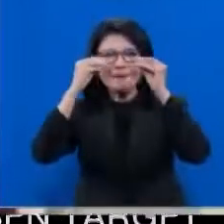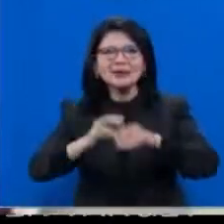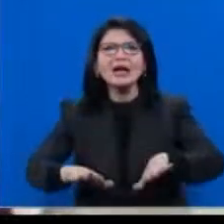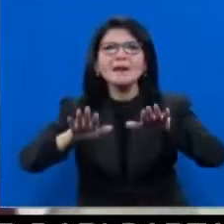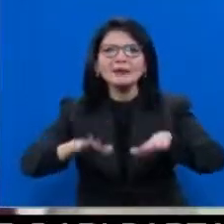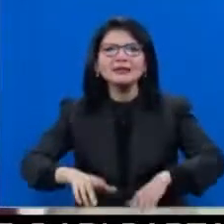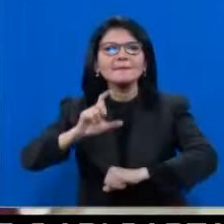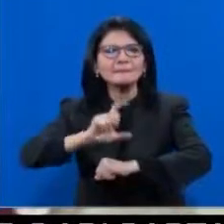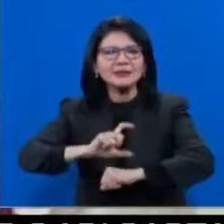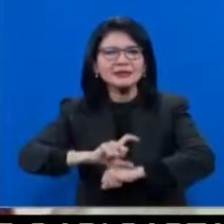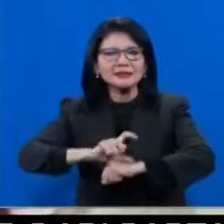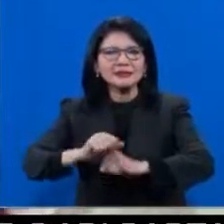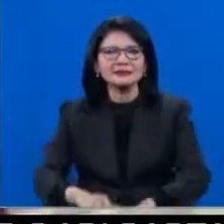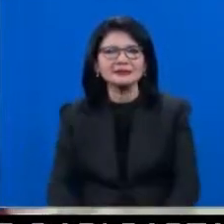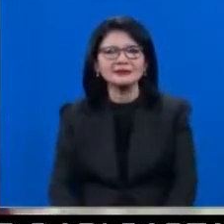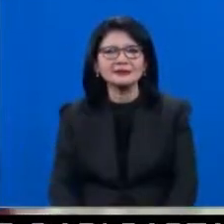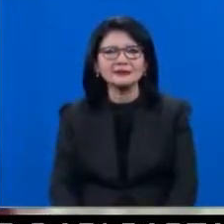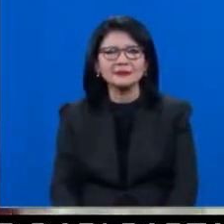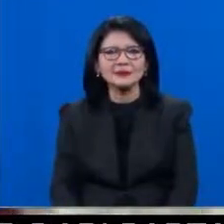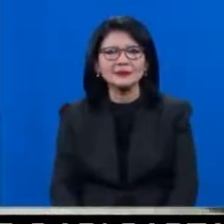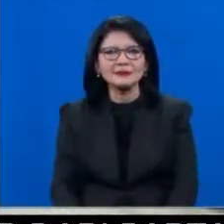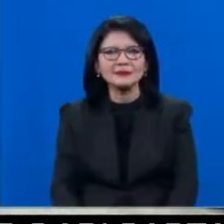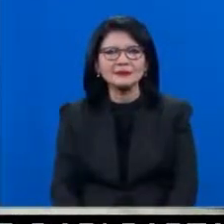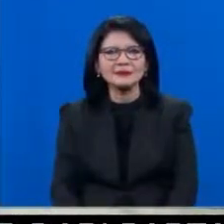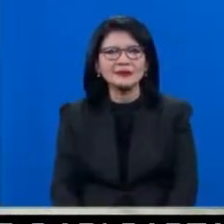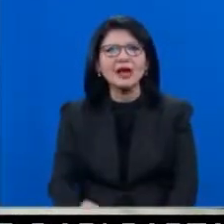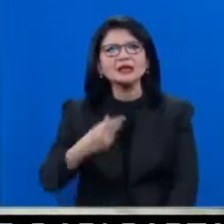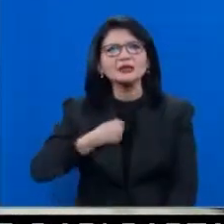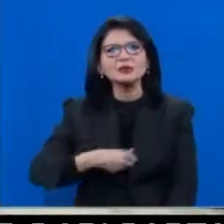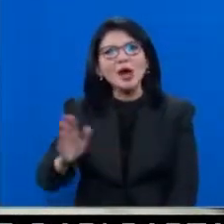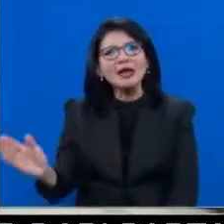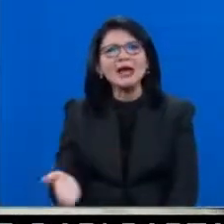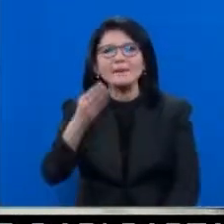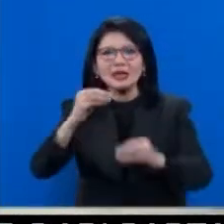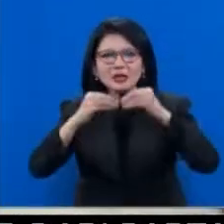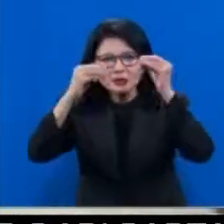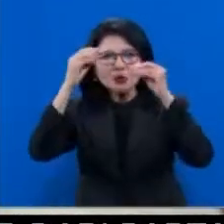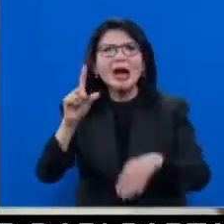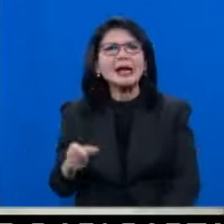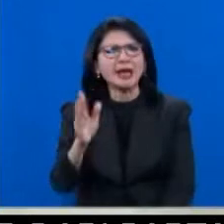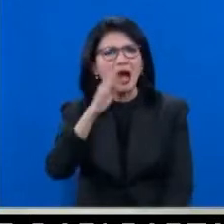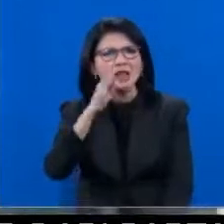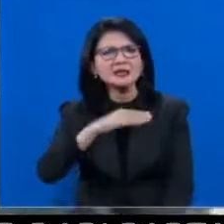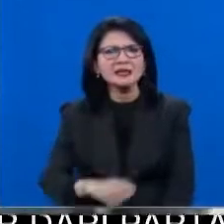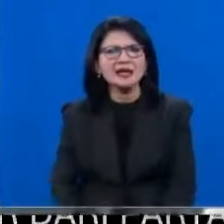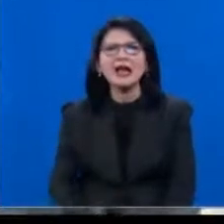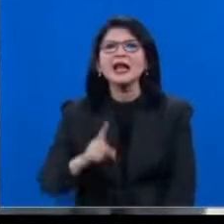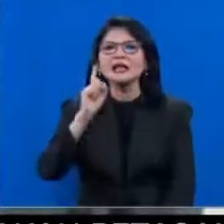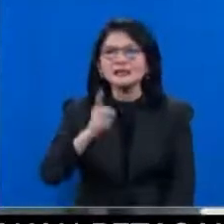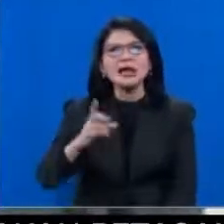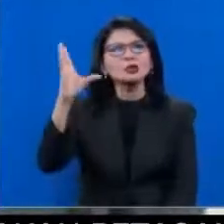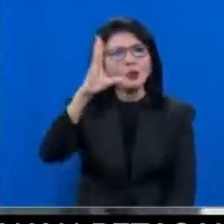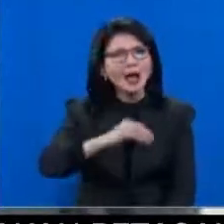dengan beribadah, terutama pada malam hari. Tentu Rasulullah melakukan hal ini bukan tanpa alasan. Pada salah satu malam di